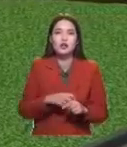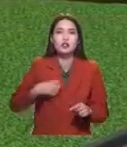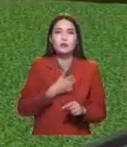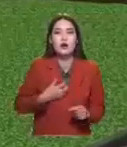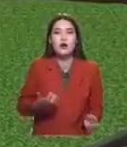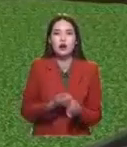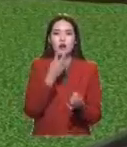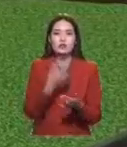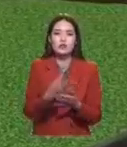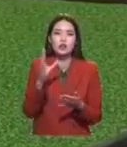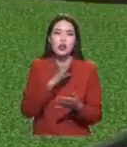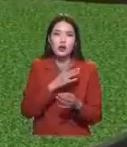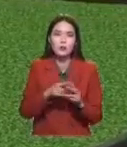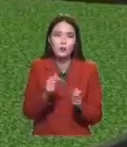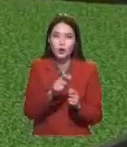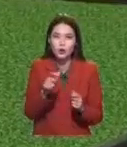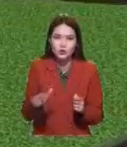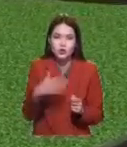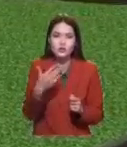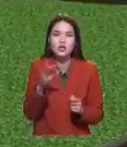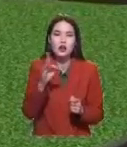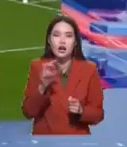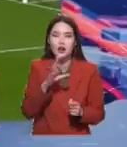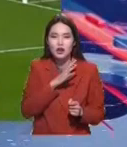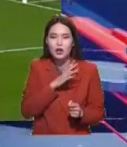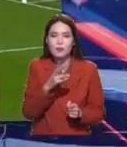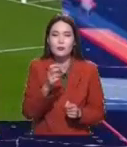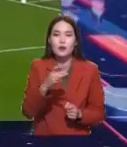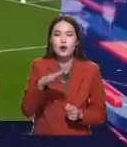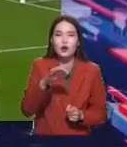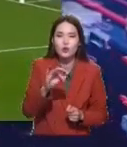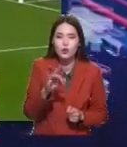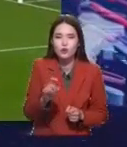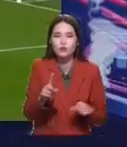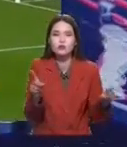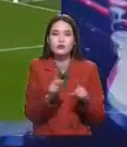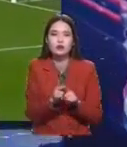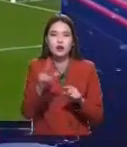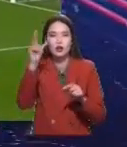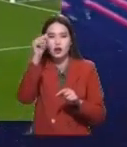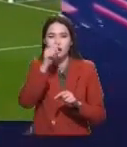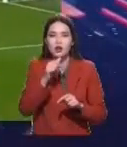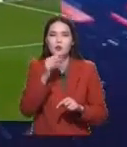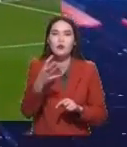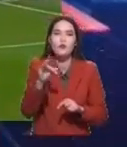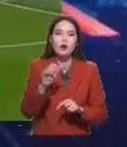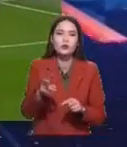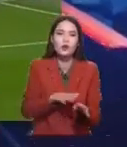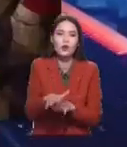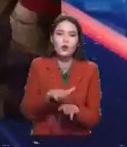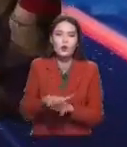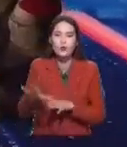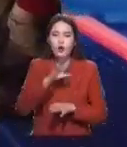бермей. 76-шы минутта Бешикташ ойыншысы Бахтиор Зайнуддинов пенальтиді сәтті орындады. Ойынның